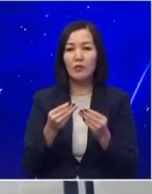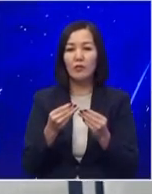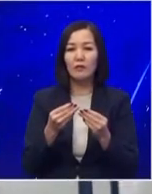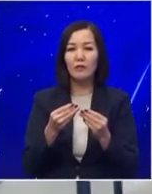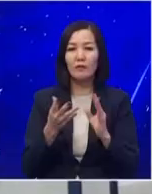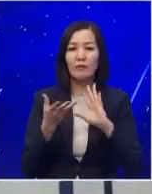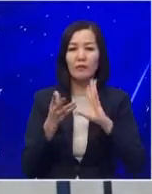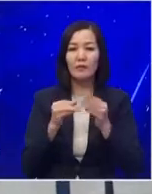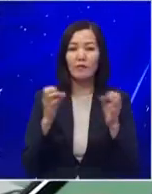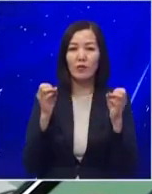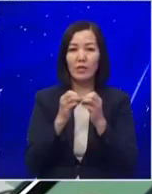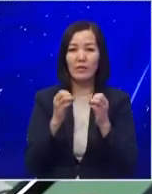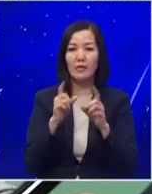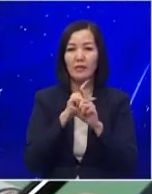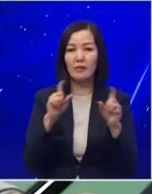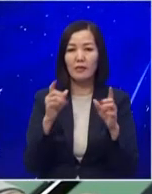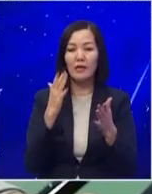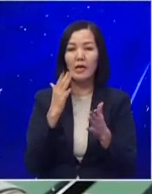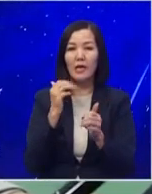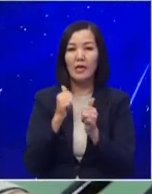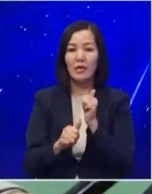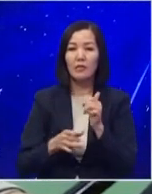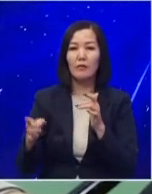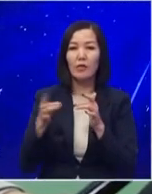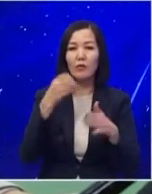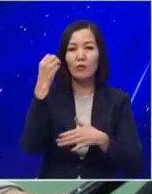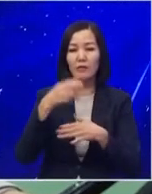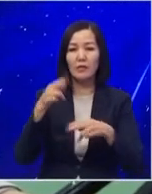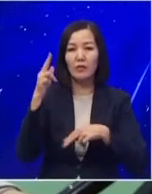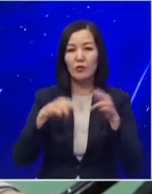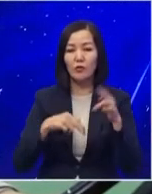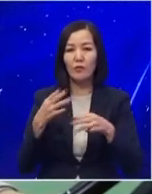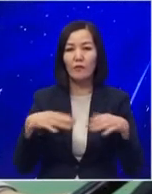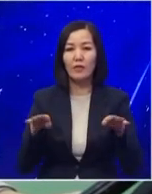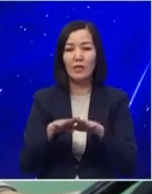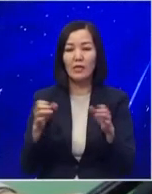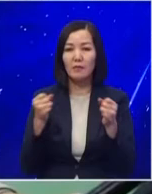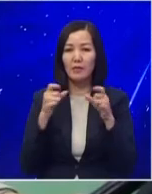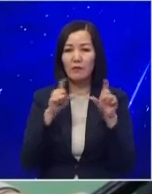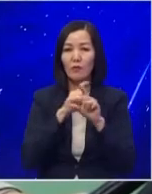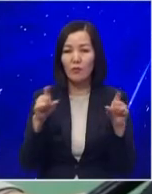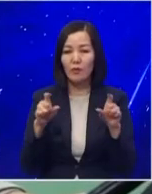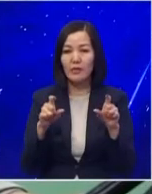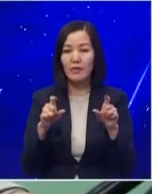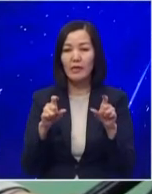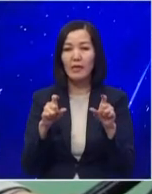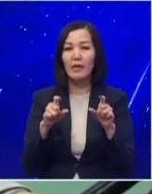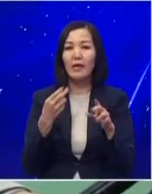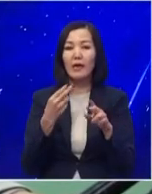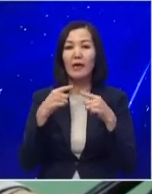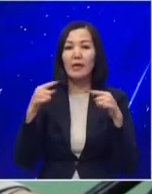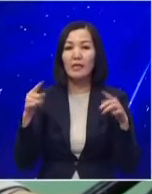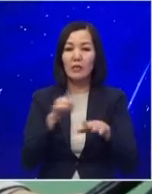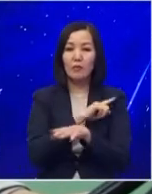насчитывается 10 каждом районном центре практически строим вот такие спортивные комплексы они разные